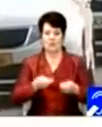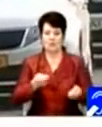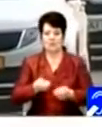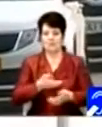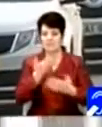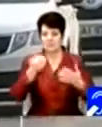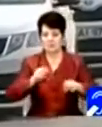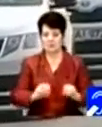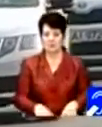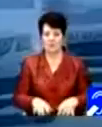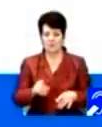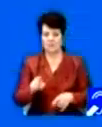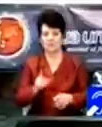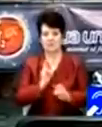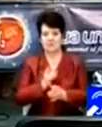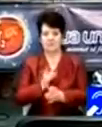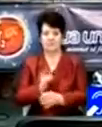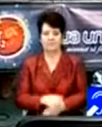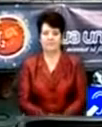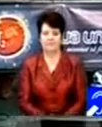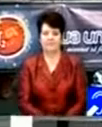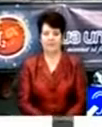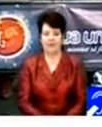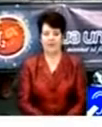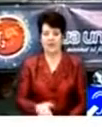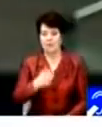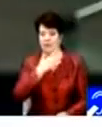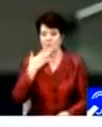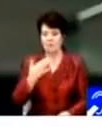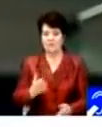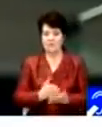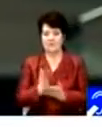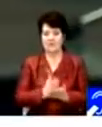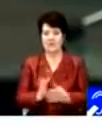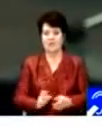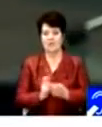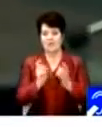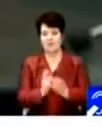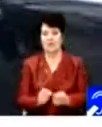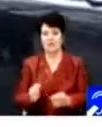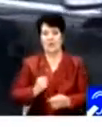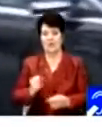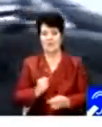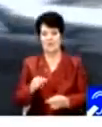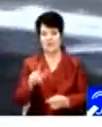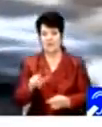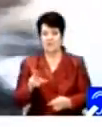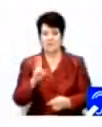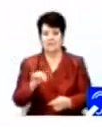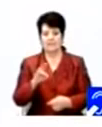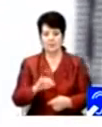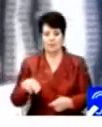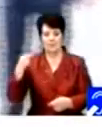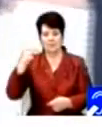soluții pentru fluidizarea traficului. Mai mulți veterani ai conflictului armat de pe Nistru spun că întrevederea